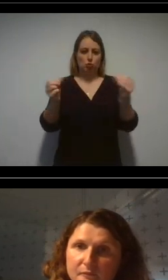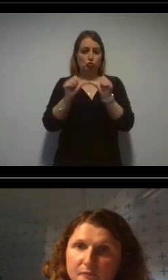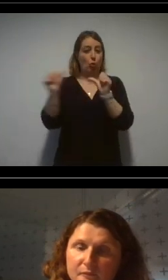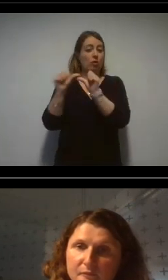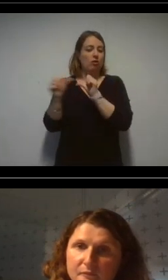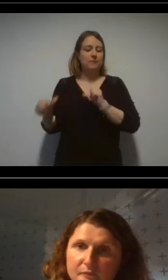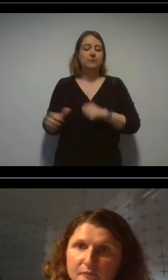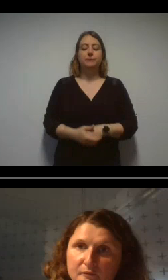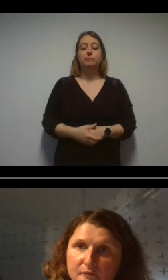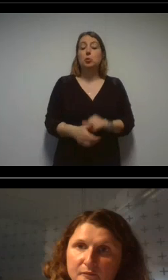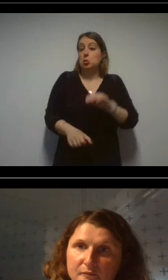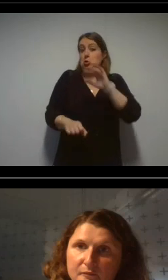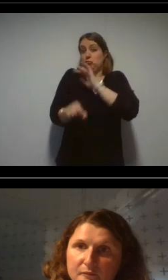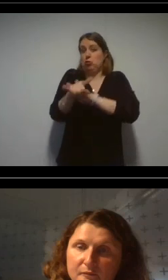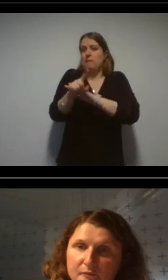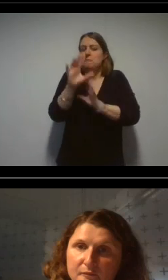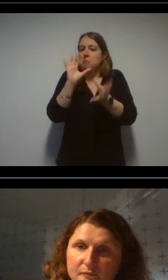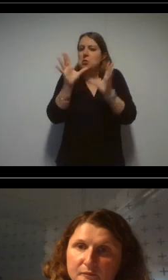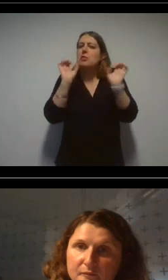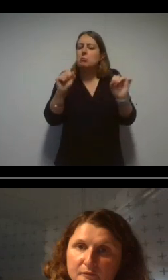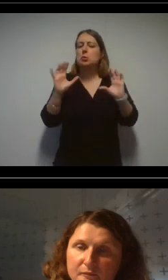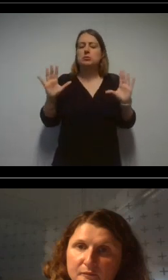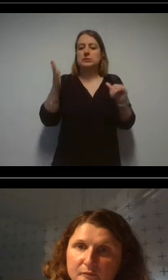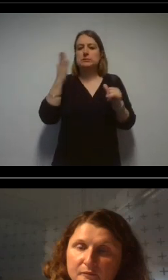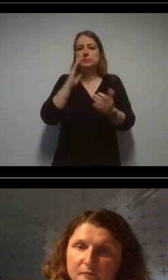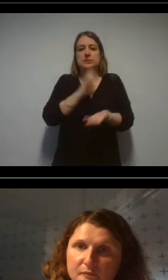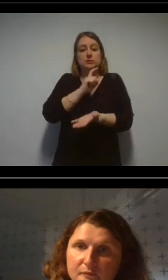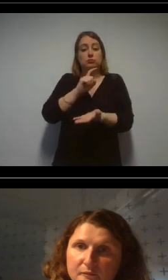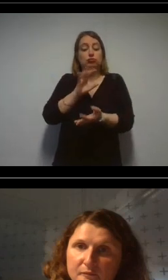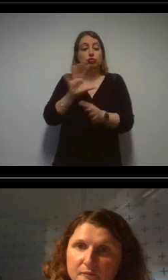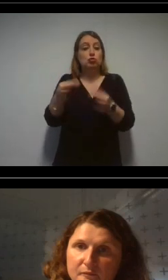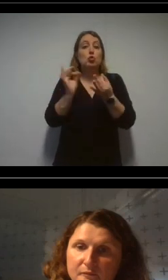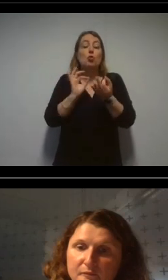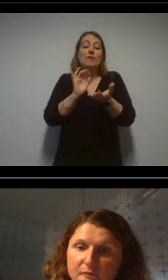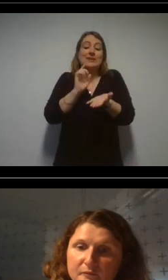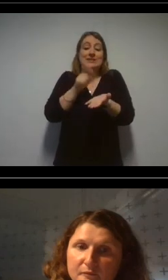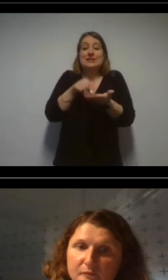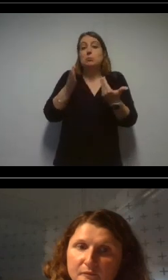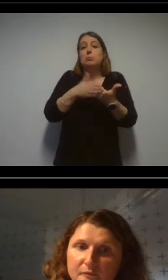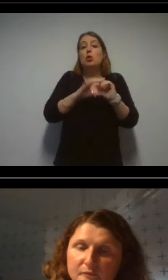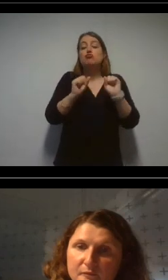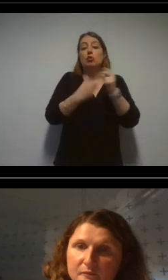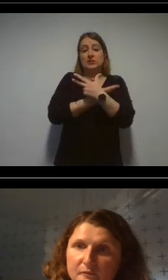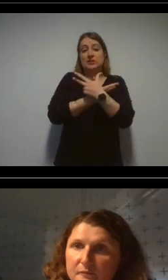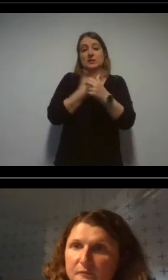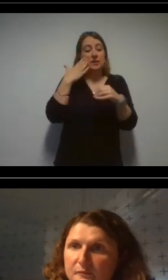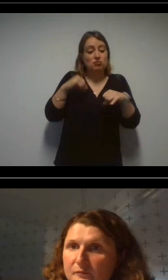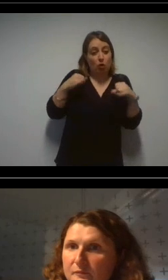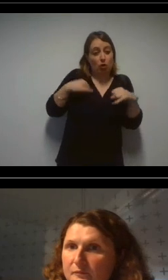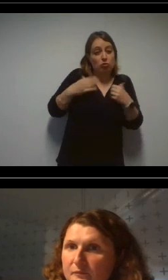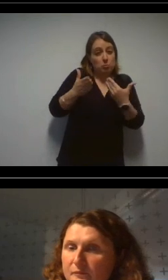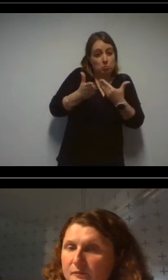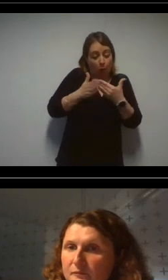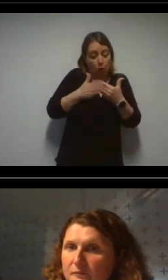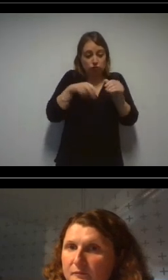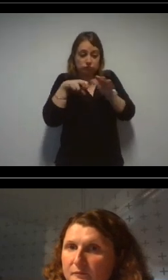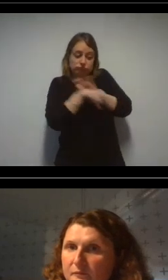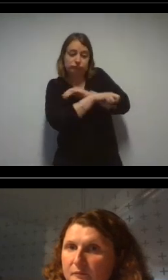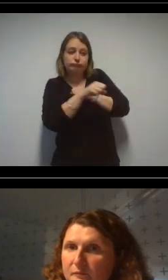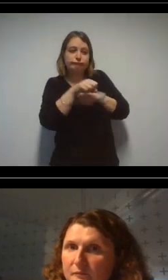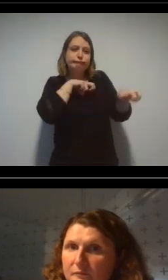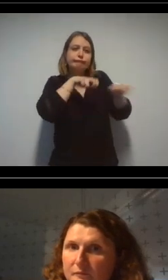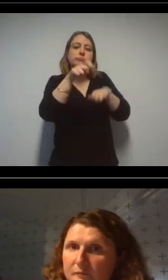possible, un site qui se rapproche de l'Occitanie et des jeunes qui n'en sont pas trop loin et qui sont mobiles, parce que des fois,